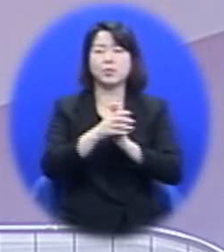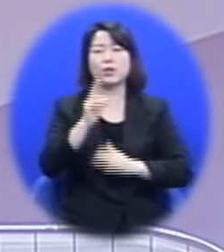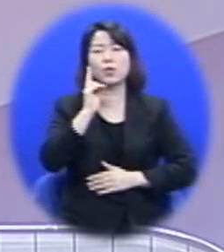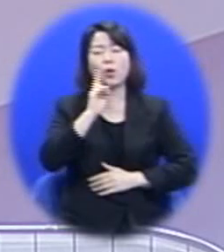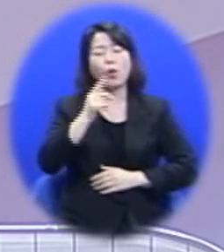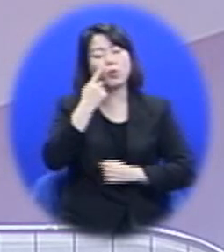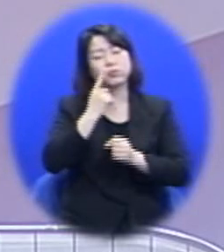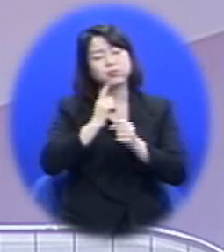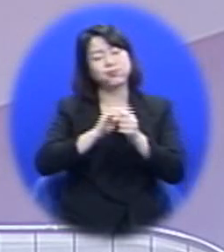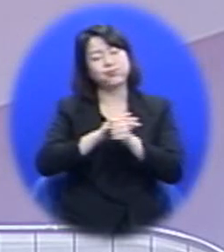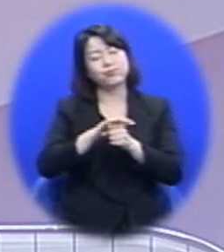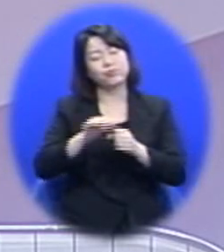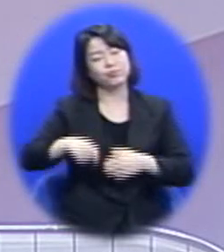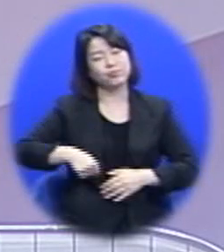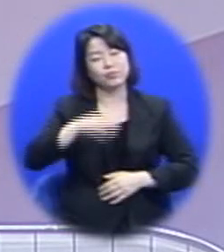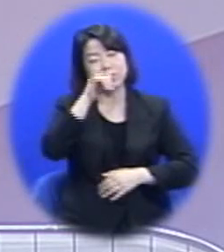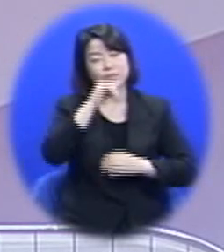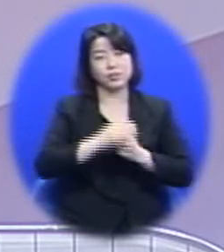부러운 것입니다.